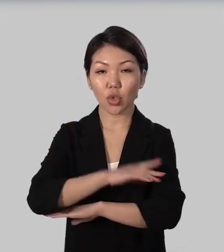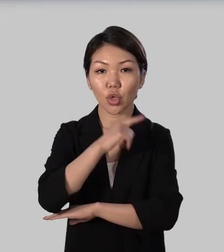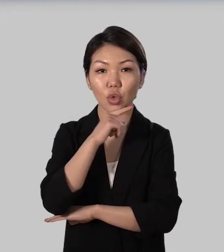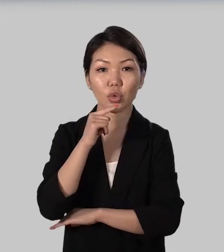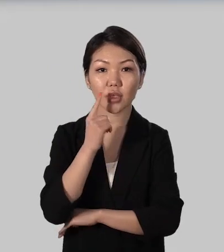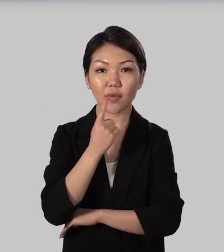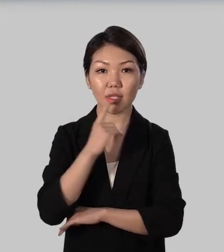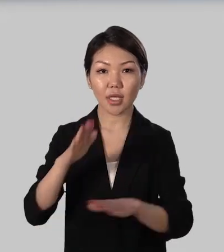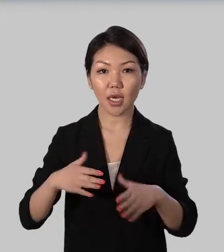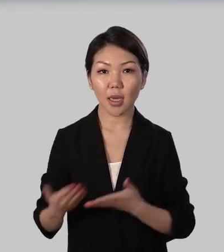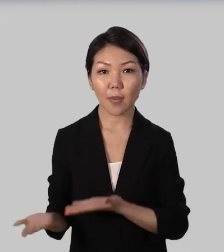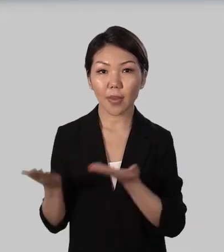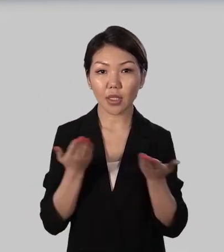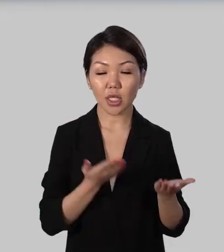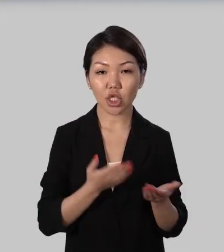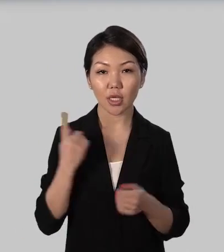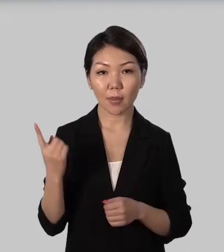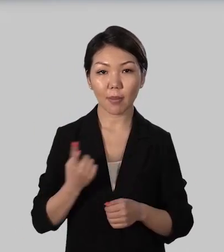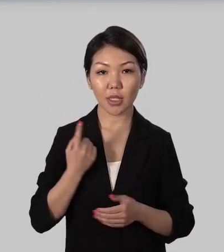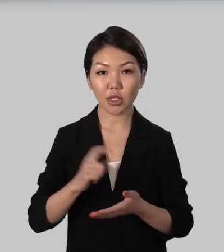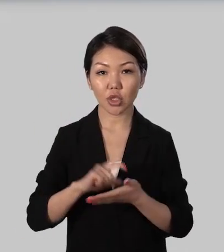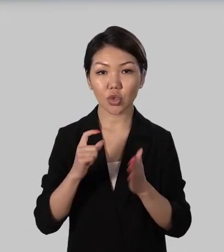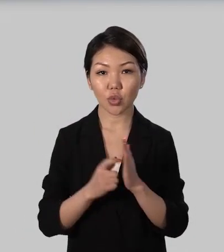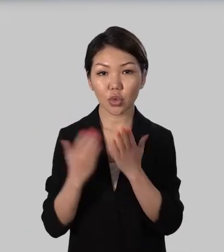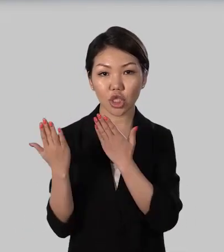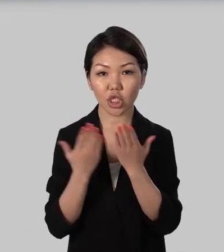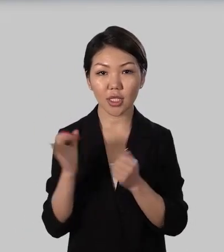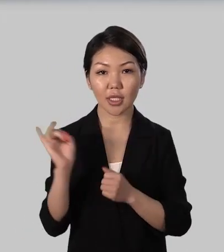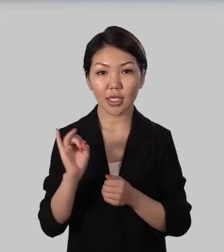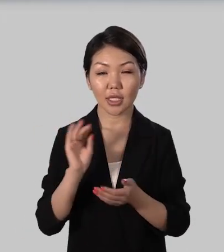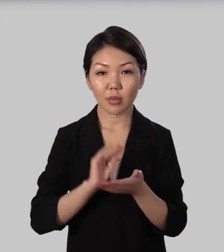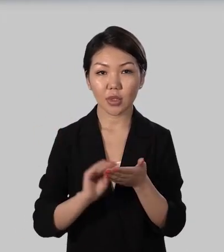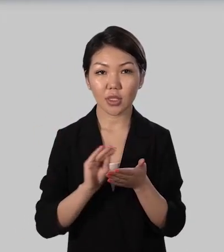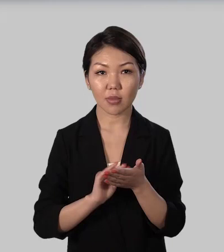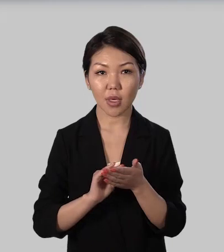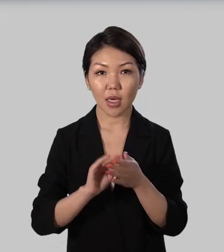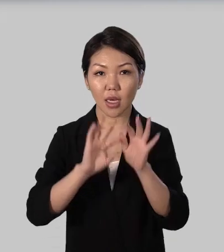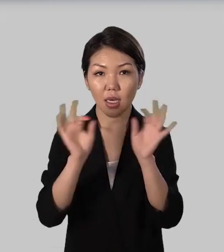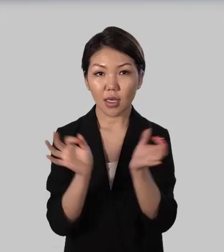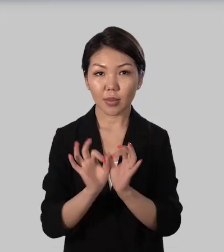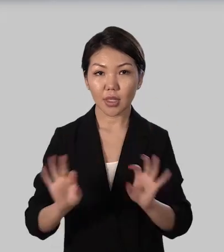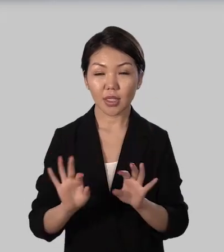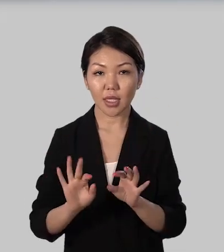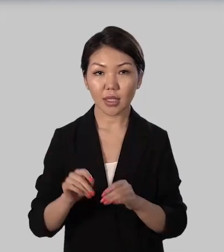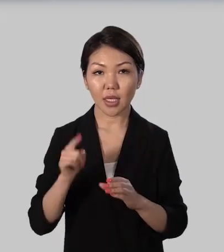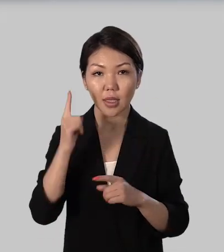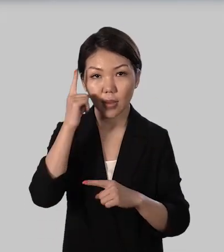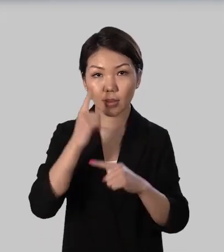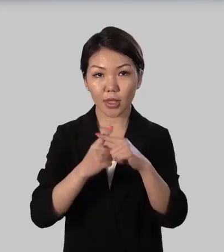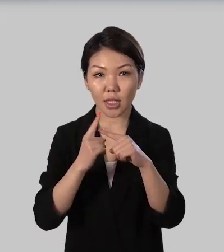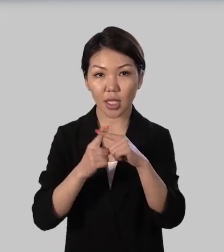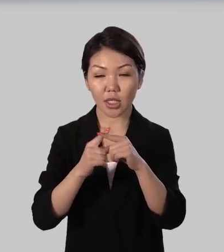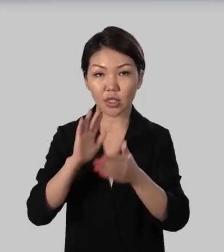приглашаю в мастерскую чтения и письма описание психологического состояния человека